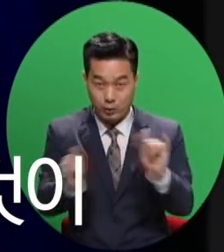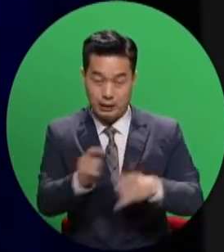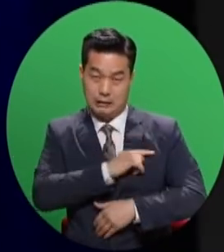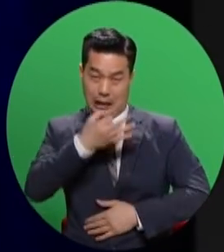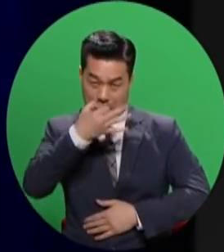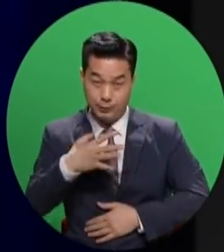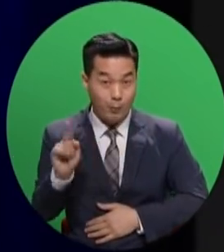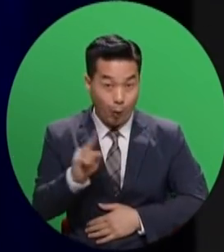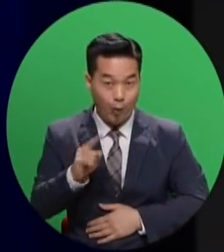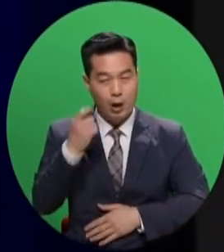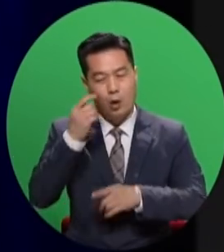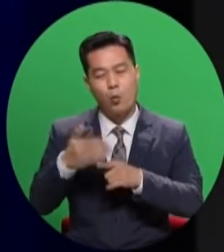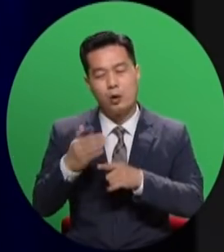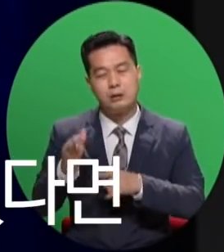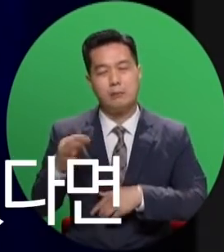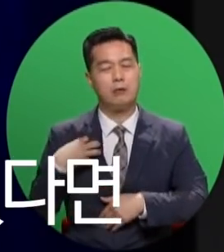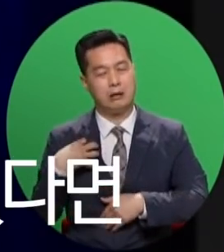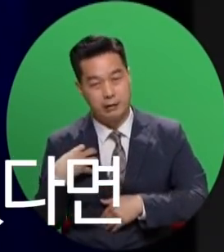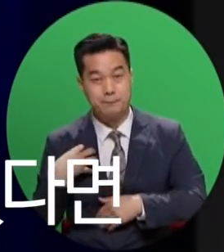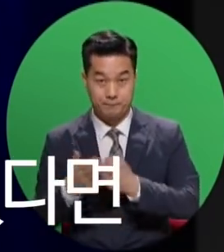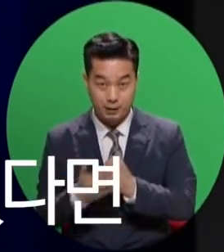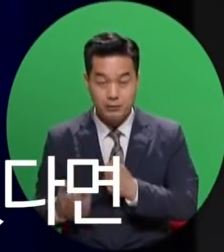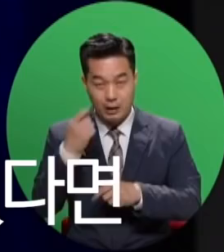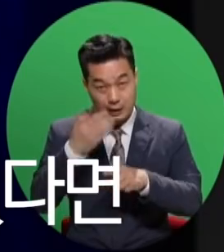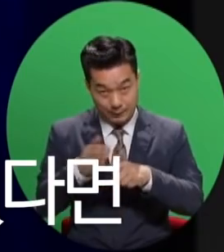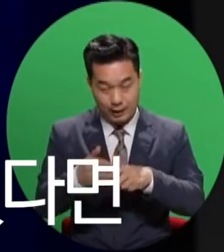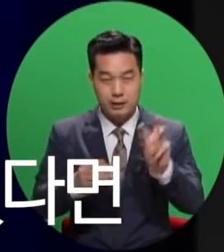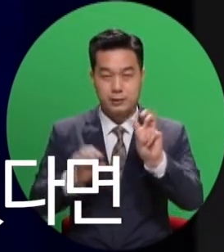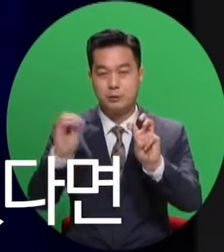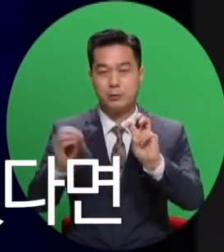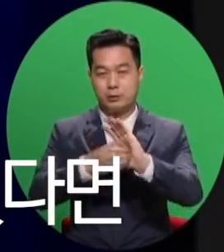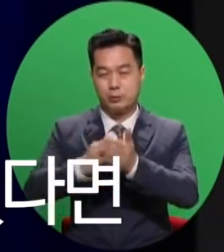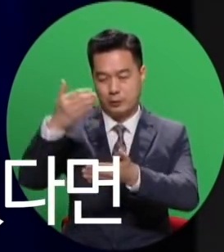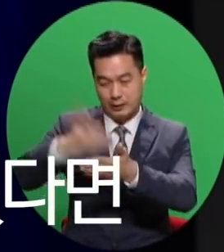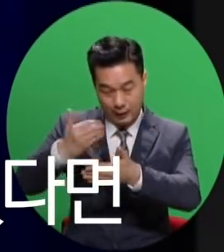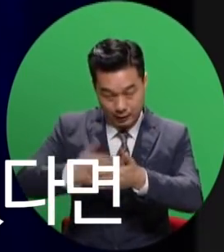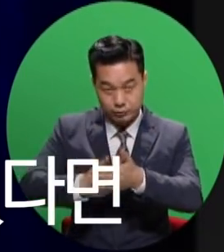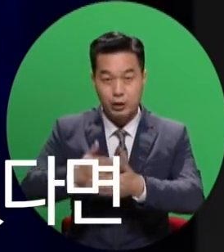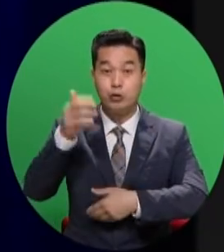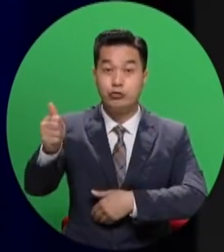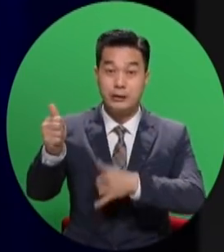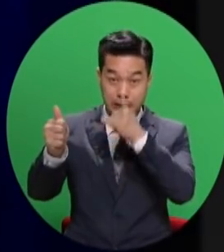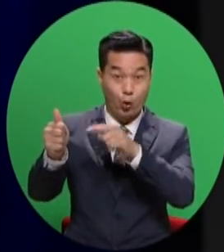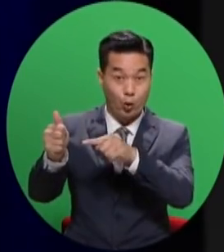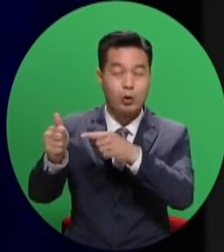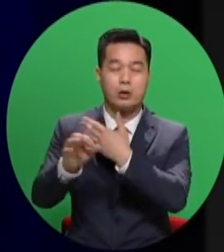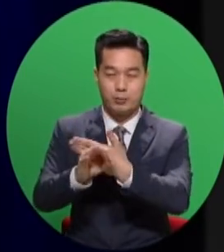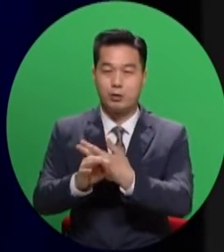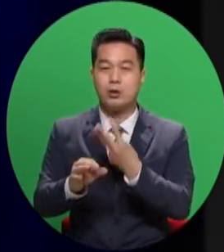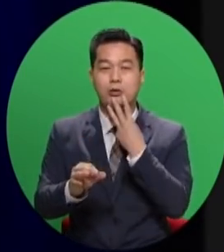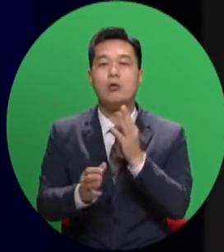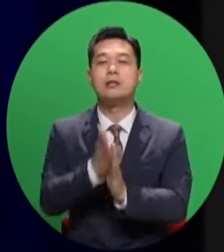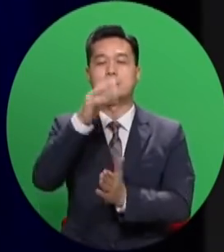것이 임대료 문제입니다 그래서 임대료를 30% 깎아주는 주인이 있다면 서울시가 15%